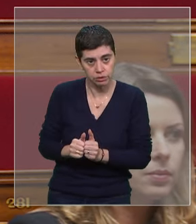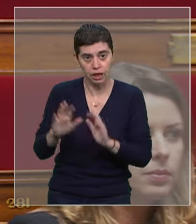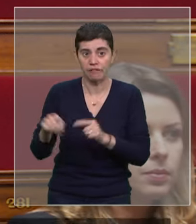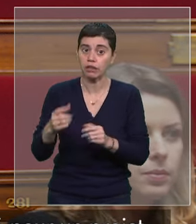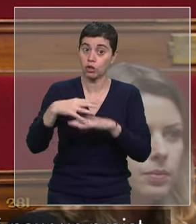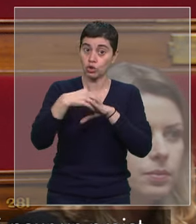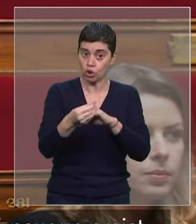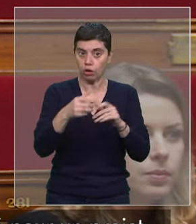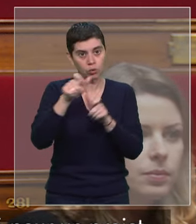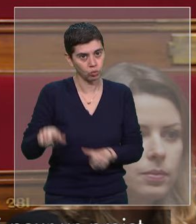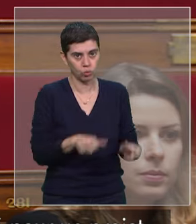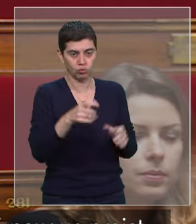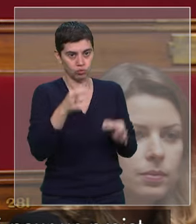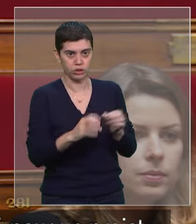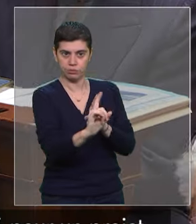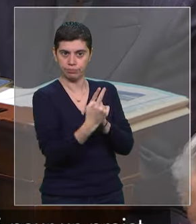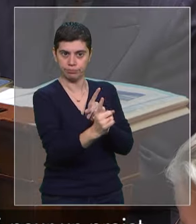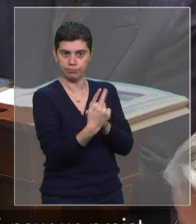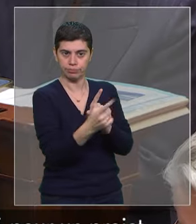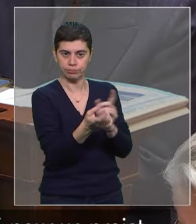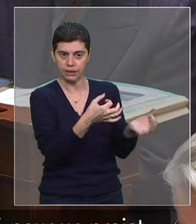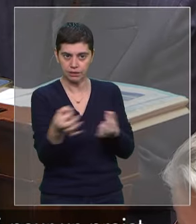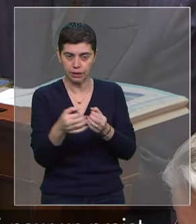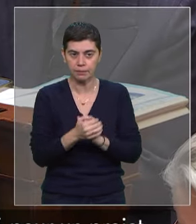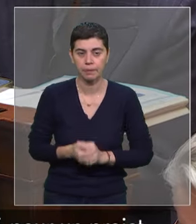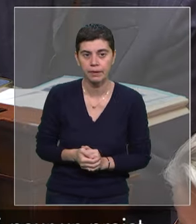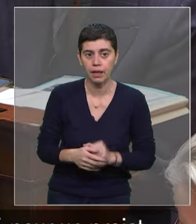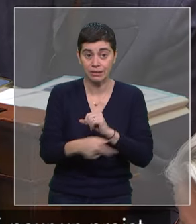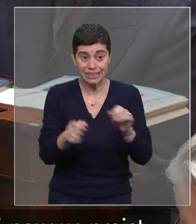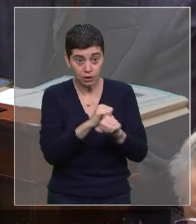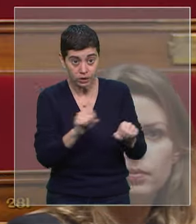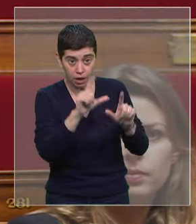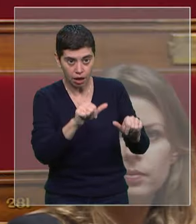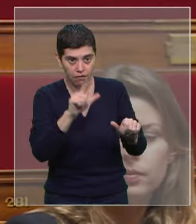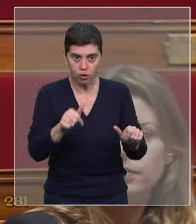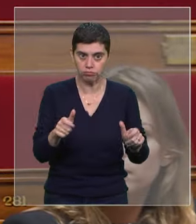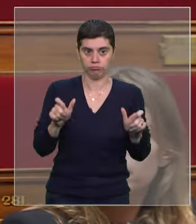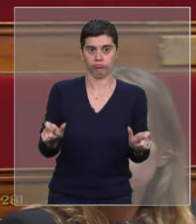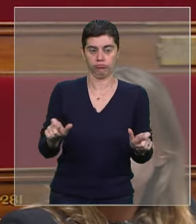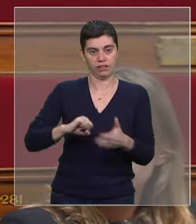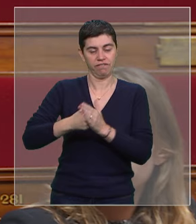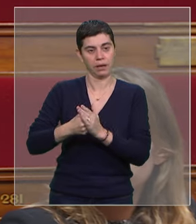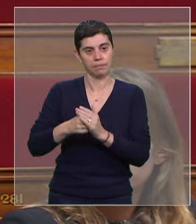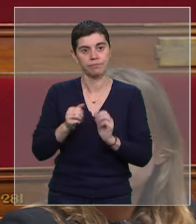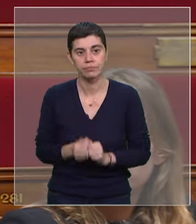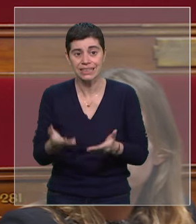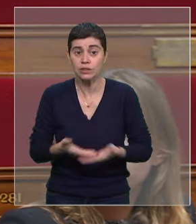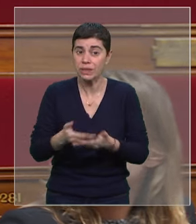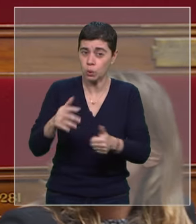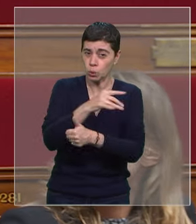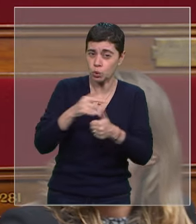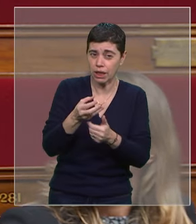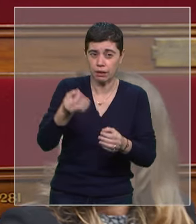judiciaire. Soyons à la hauteur malgré la menace terroriste durable à laquelle nous faisons face, malgré le contexte social qui met de l'huile sur le